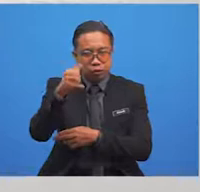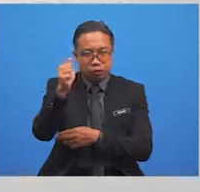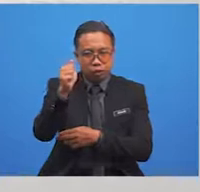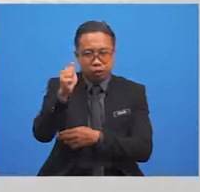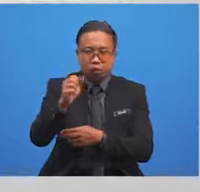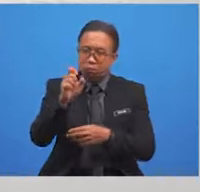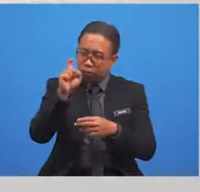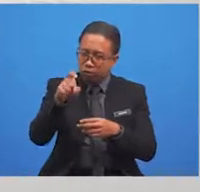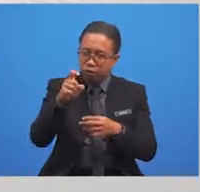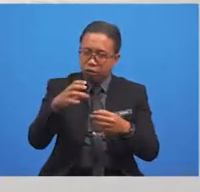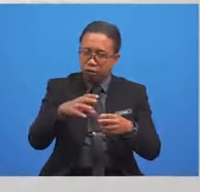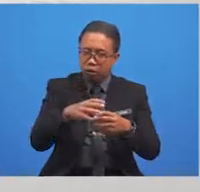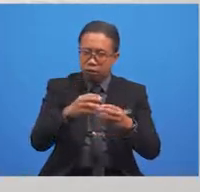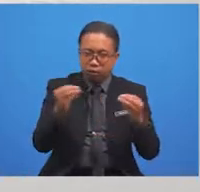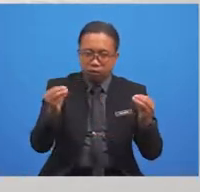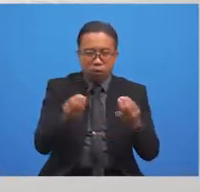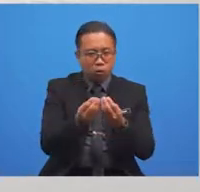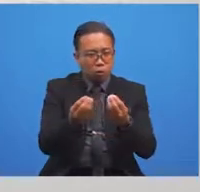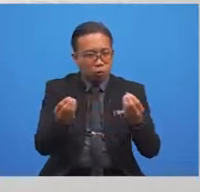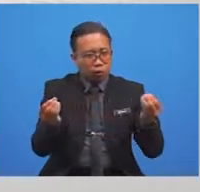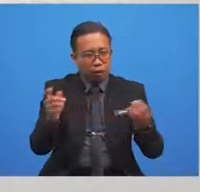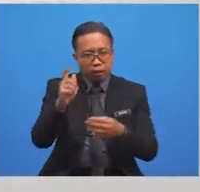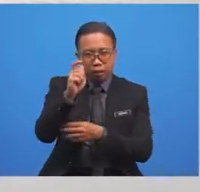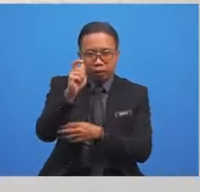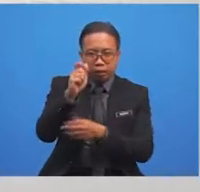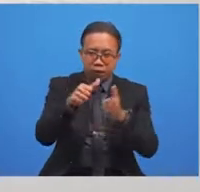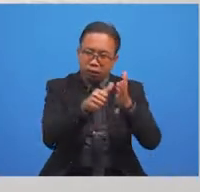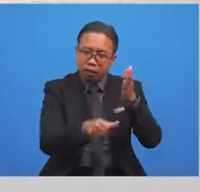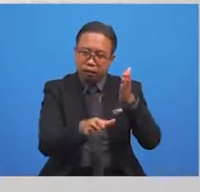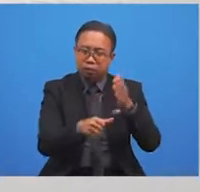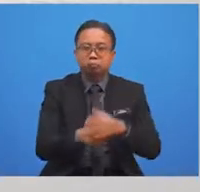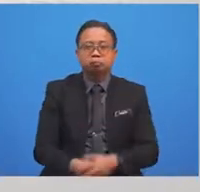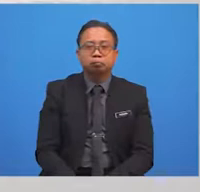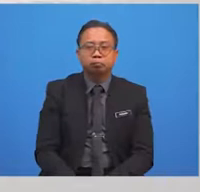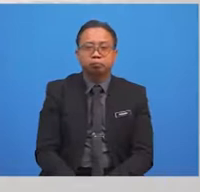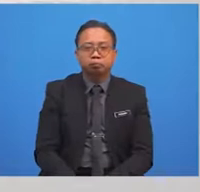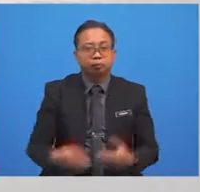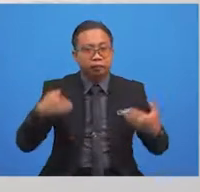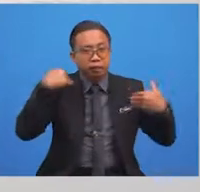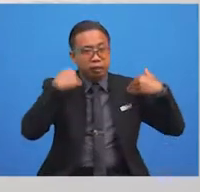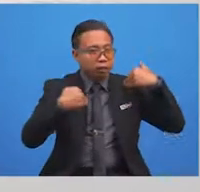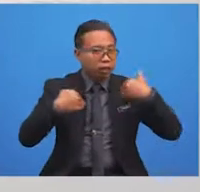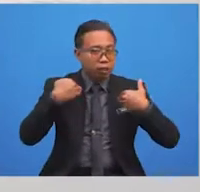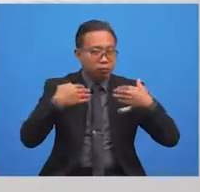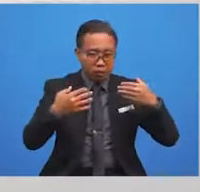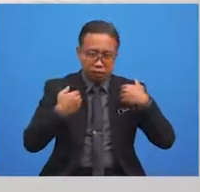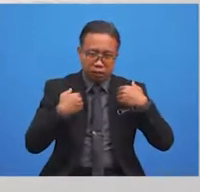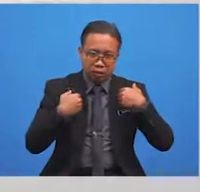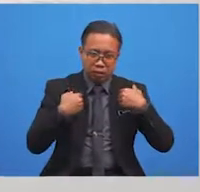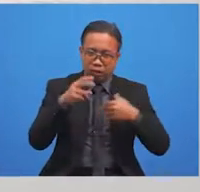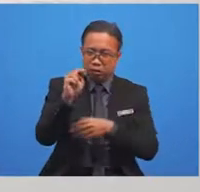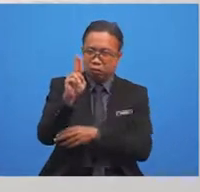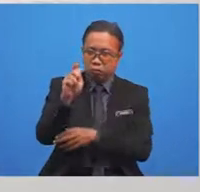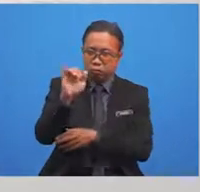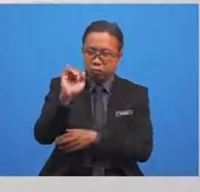terhasil daripada penguraian tinja, iaitu najis, haiwan yang membekalkan